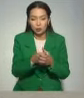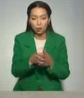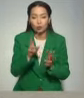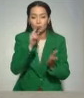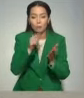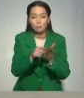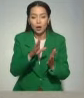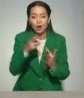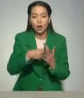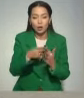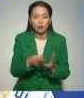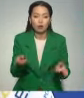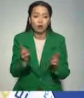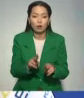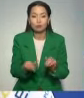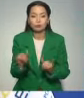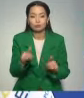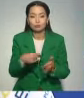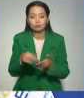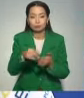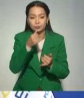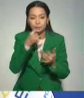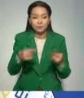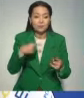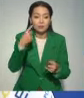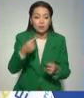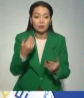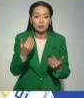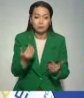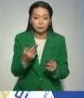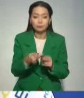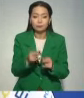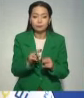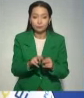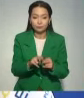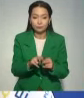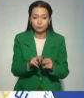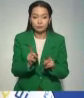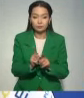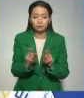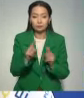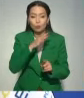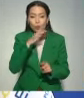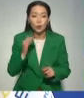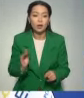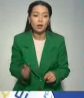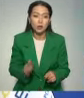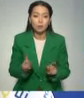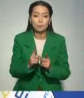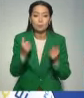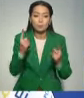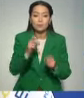под льготы остаются не удел в следующем году мы уже видим на этапе инициации строительных проектов многие компании крупнейшие